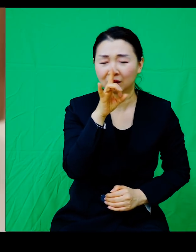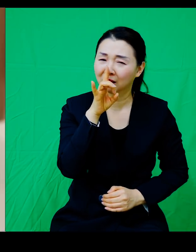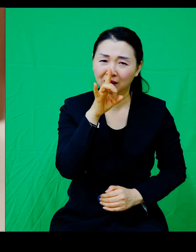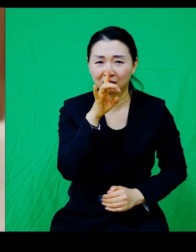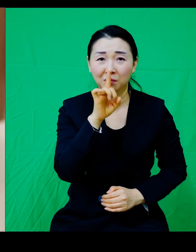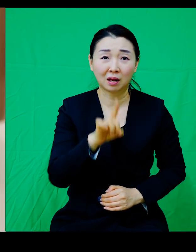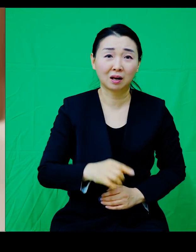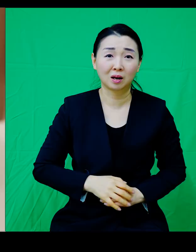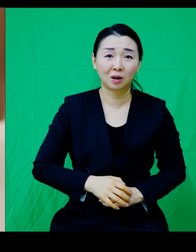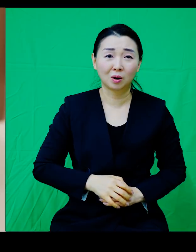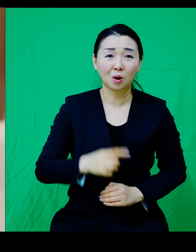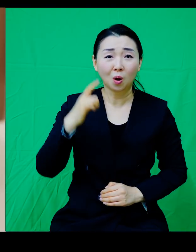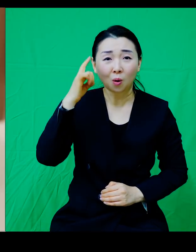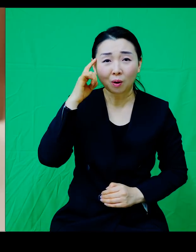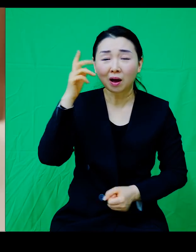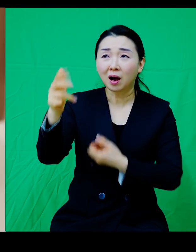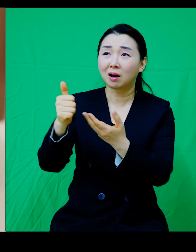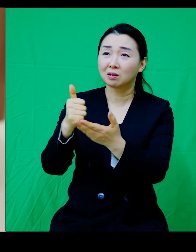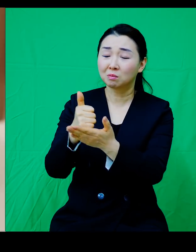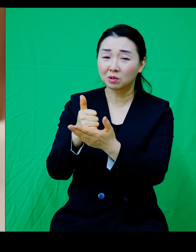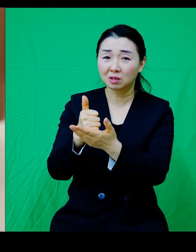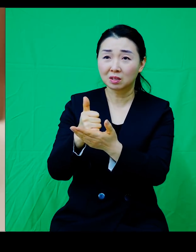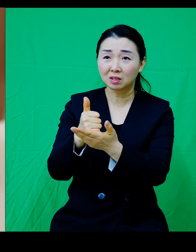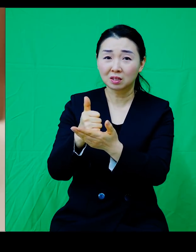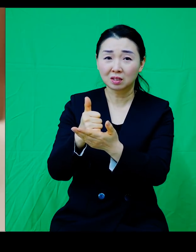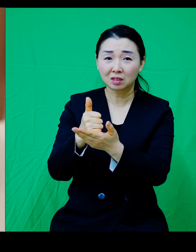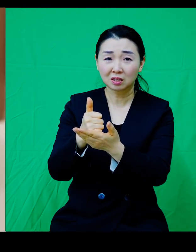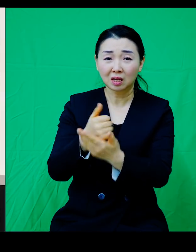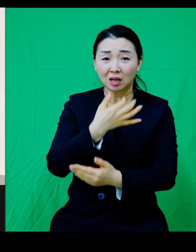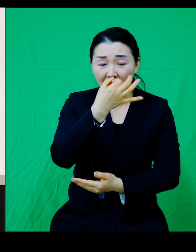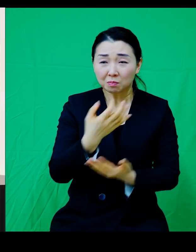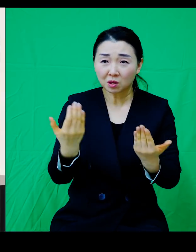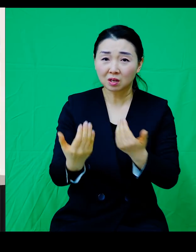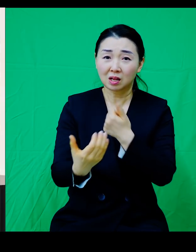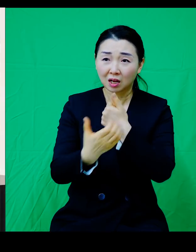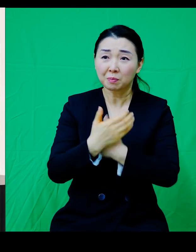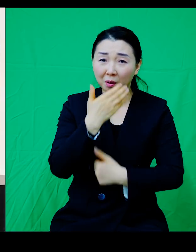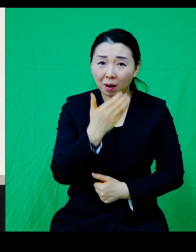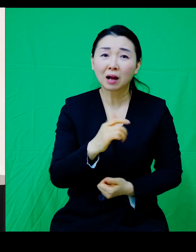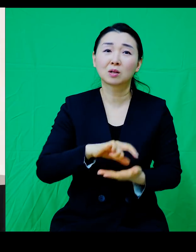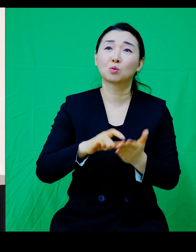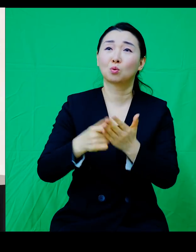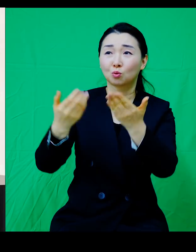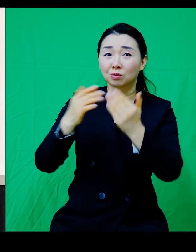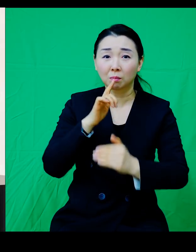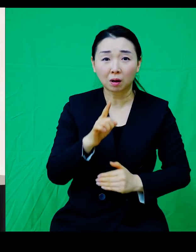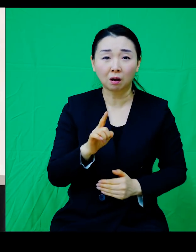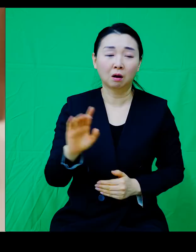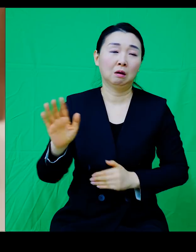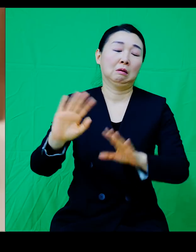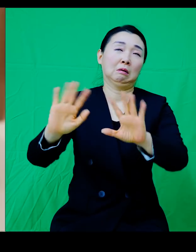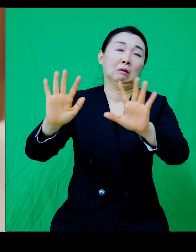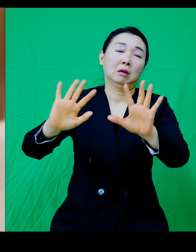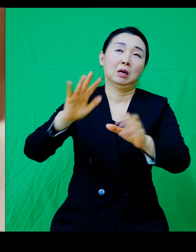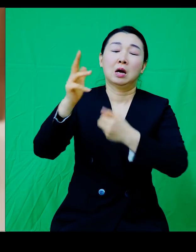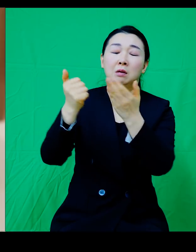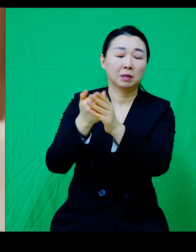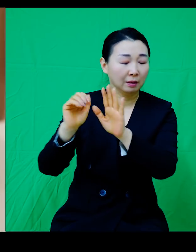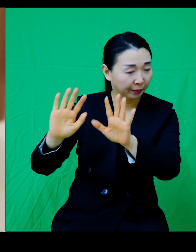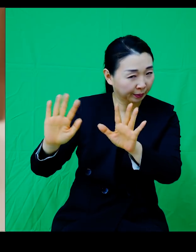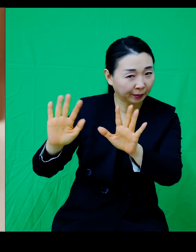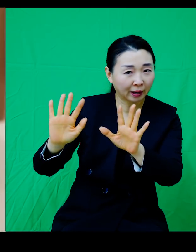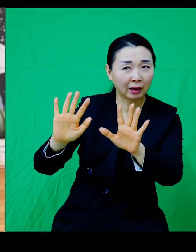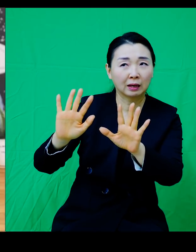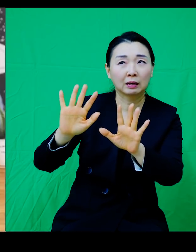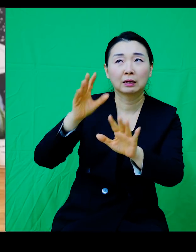왜냐면 맨날 주변에서 감당하실 사람한테 그만큼의 시련을 준다 뭐 이런 얘기 되게 많이 네. 하잖아요. 네. 그래서 저는 아니라고